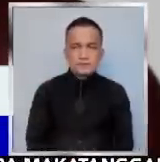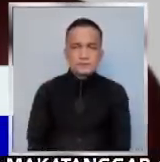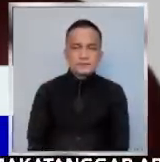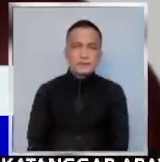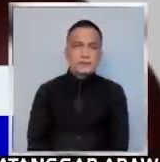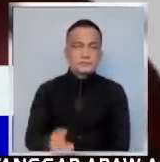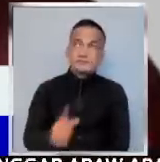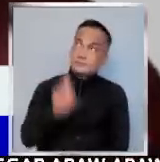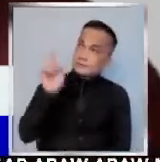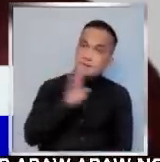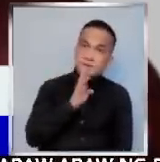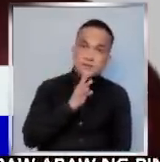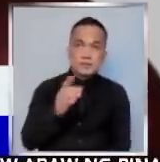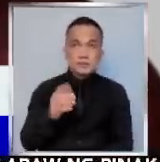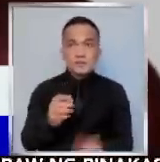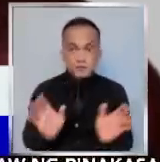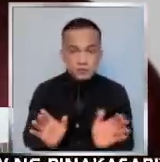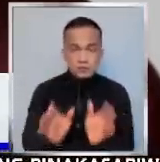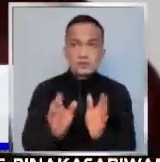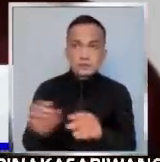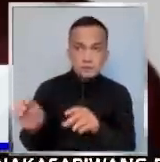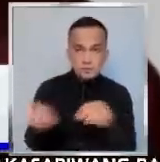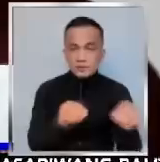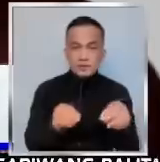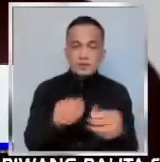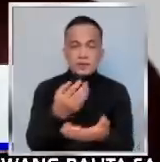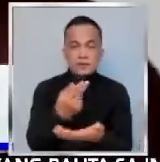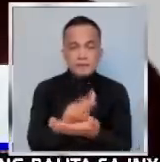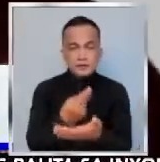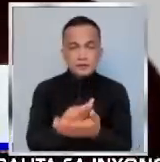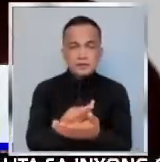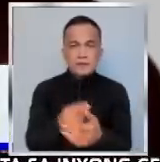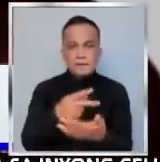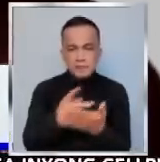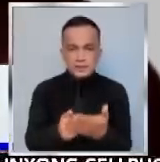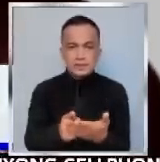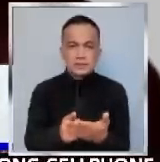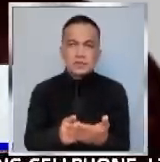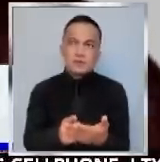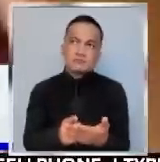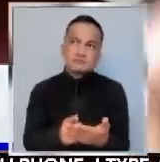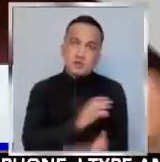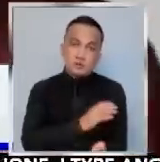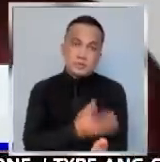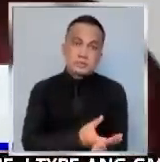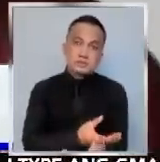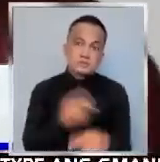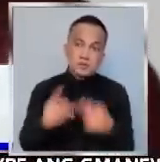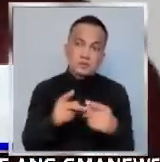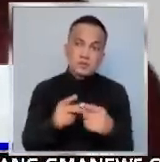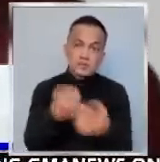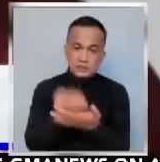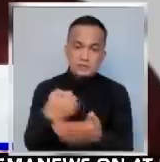is partly yung confidence ng tao sa halaga ng sa ekonomiya natin. Okay? Kaya naman important din na